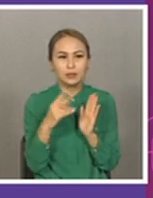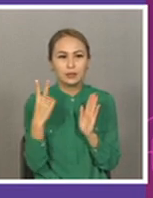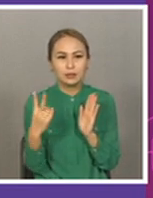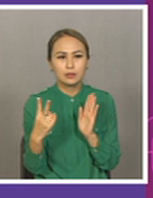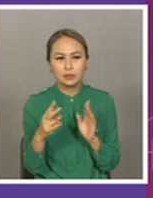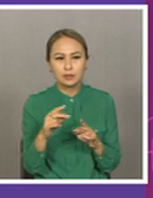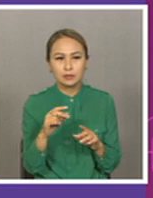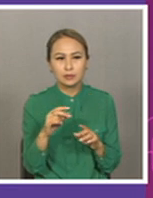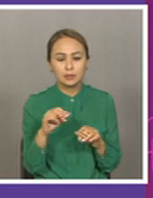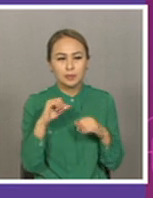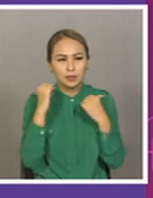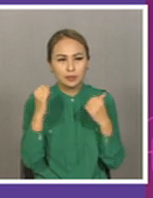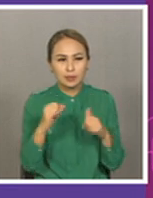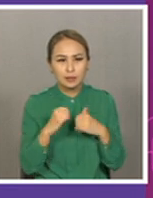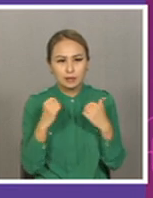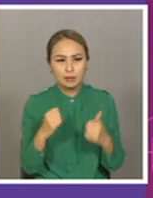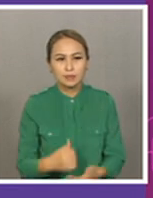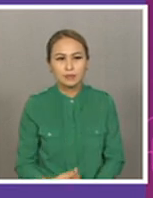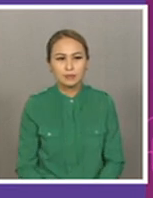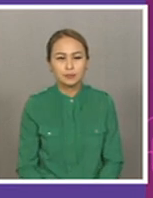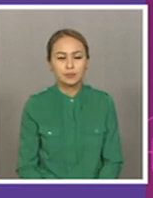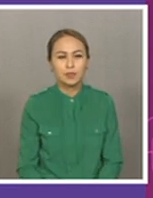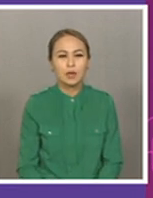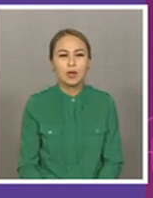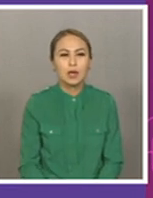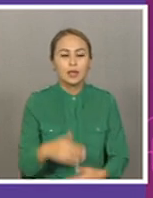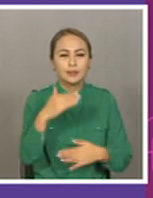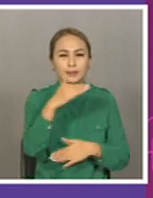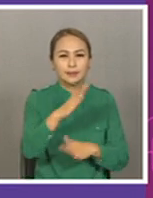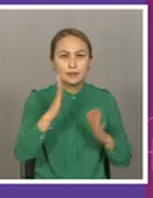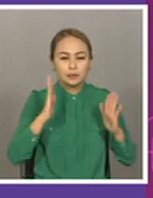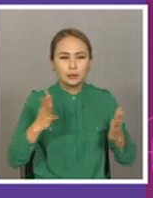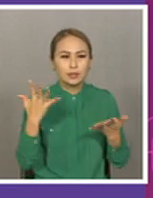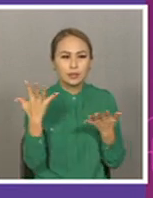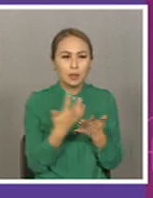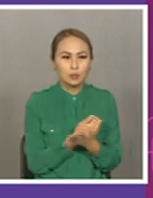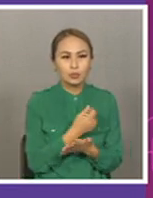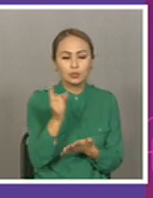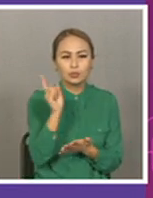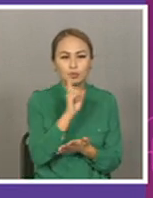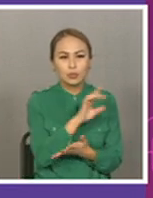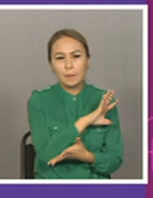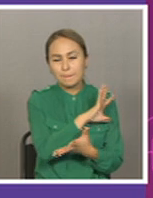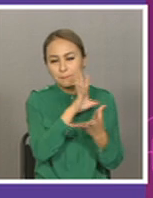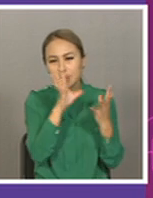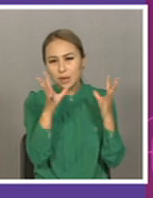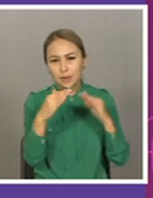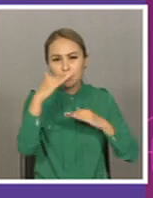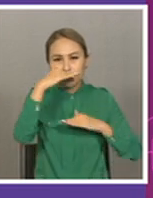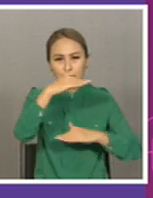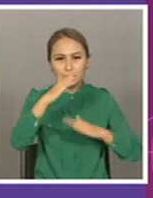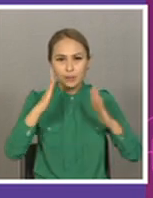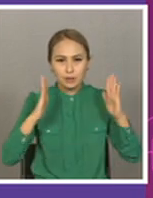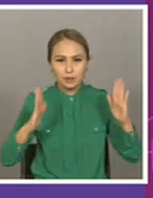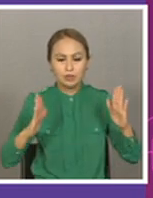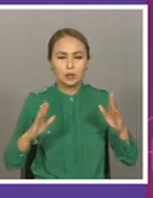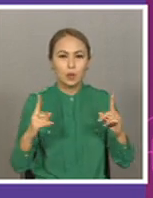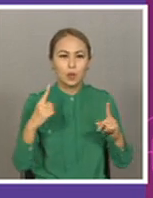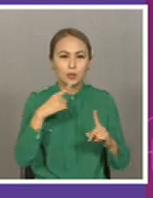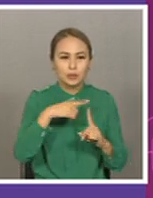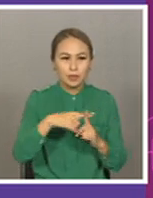белгісіз. Тік төрт бұрыштың периметрін табу үшін барлық қабырғаларының ұзындығын